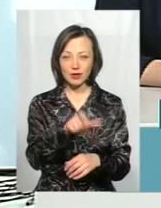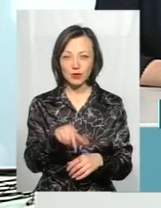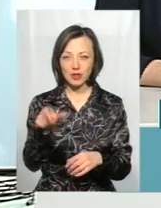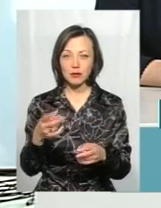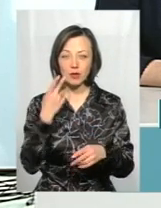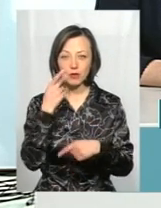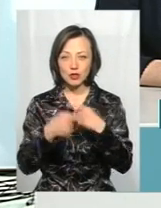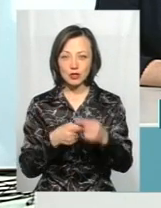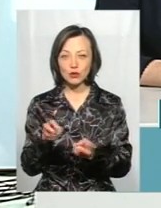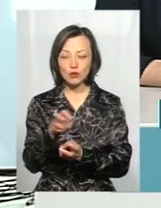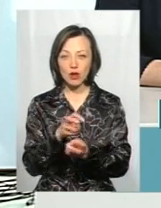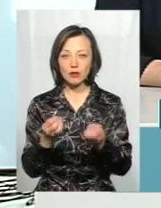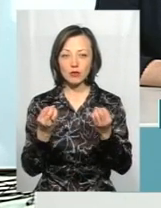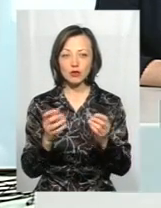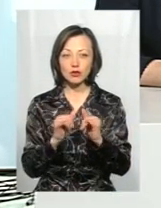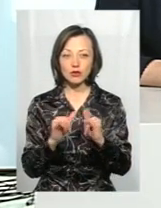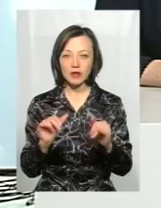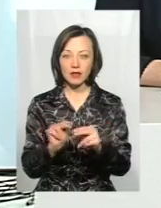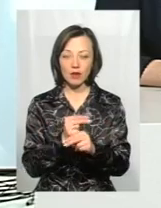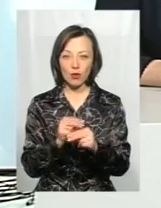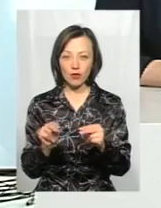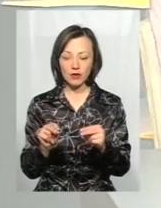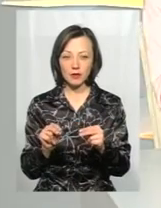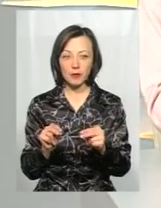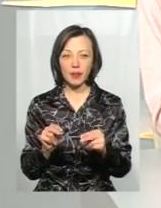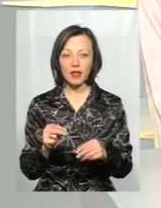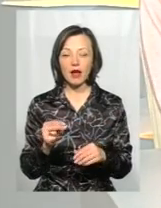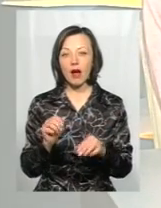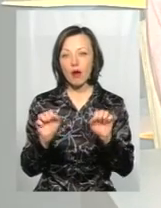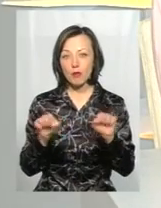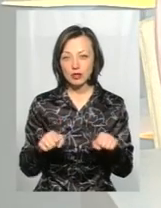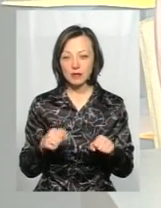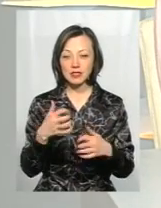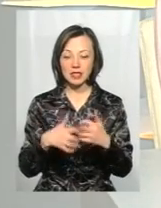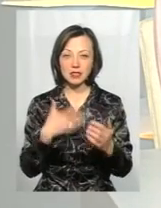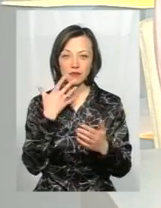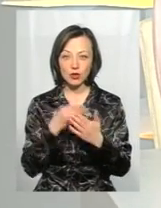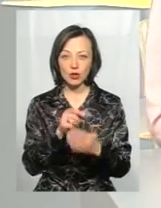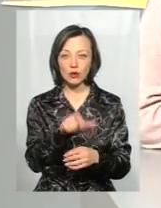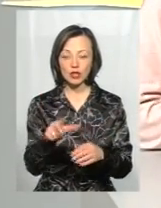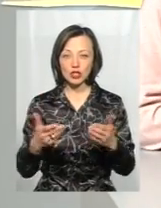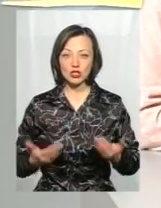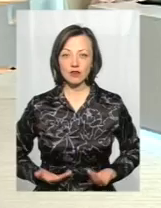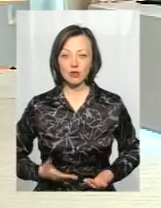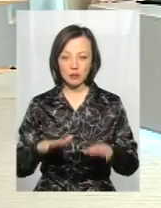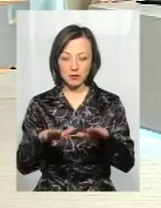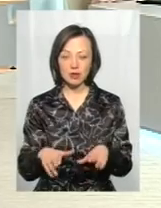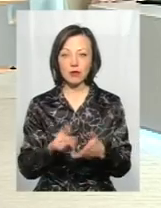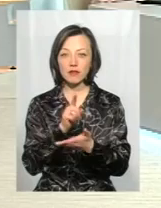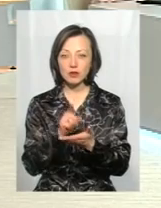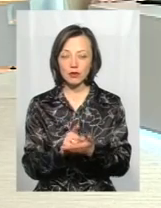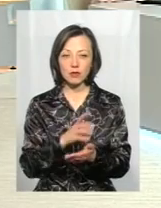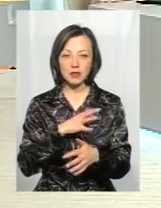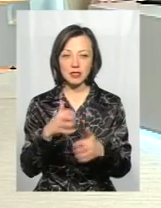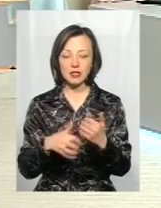треба постійно шукати і просто їх розвивати і виховувати. А важливо їх шукати серед своїх? От серед людей, які живуть на території? Обов'язково, да, має